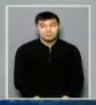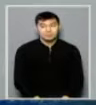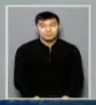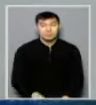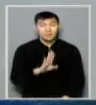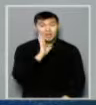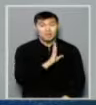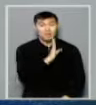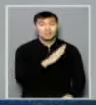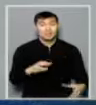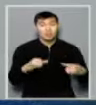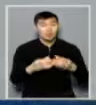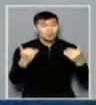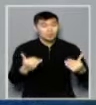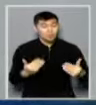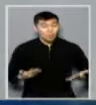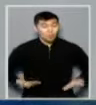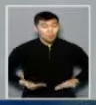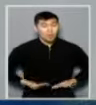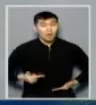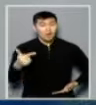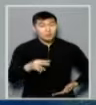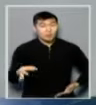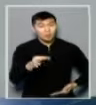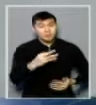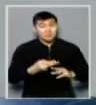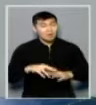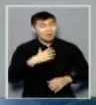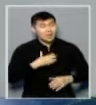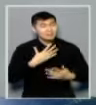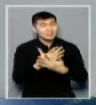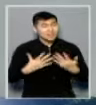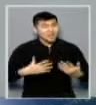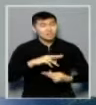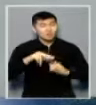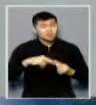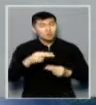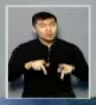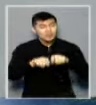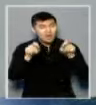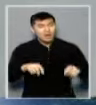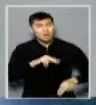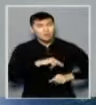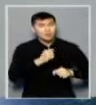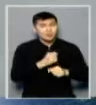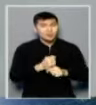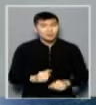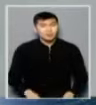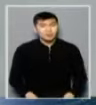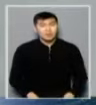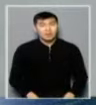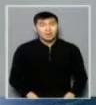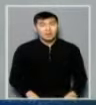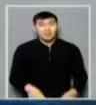Әйелдер қауымы бүгінде өмірлік маңызы бар салаларда белсенді еңбек етуде.